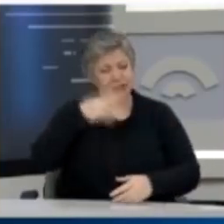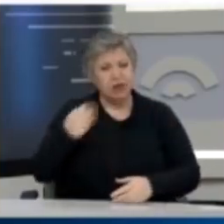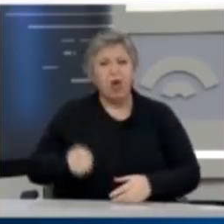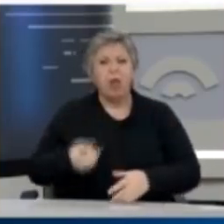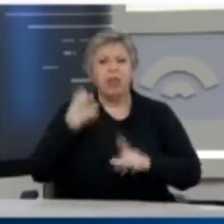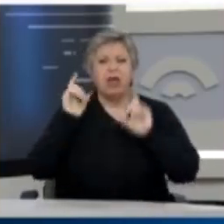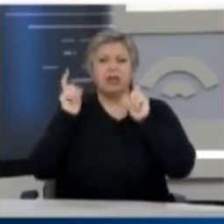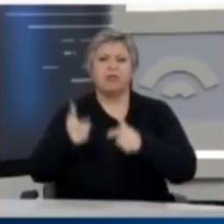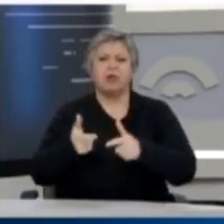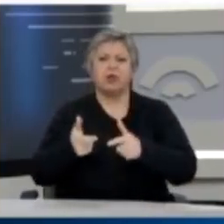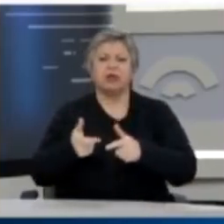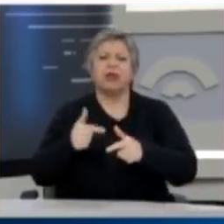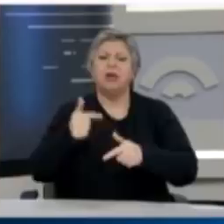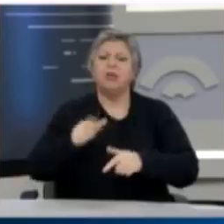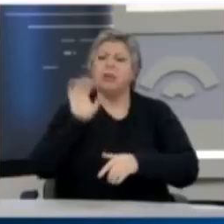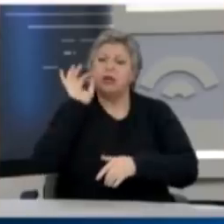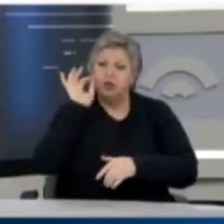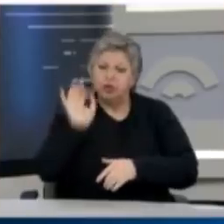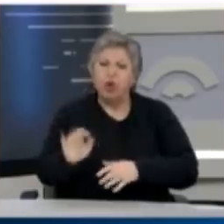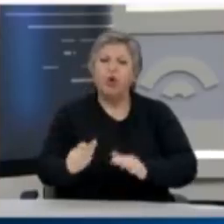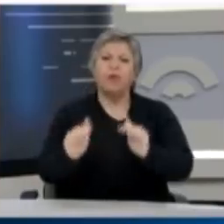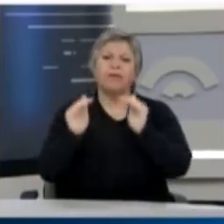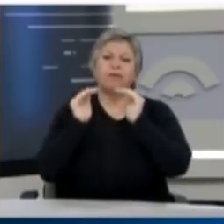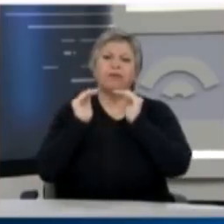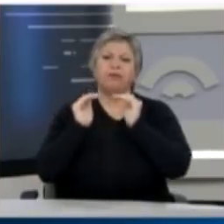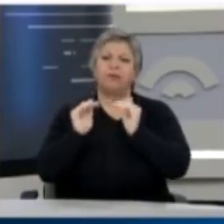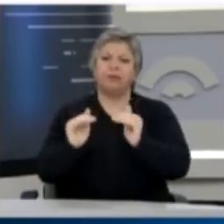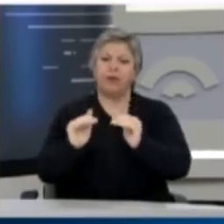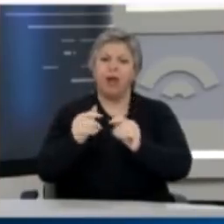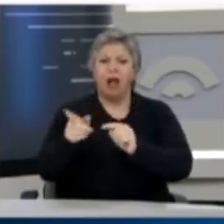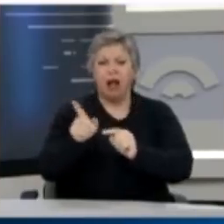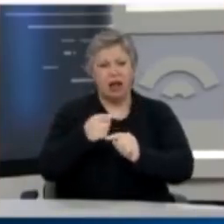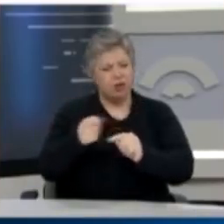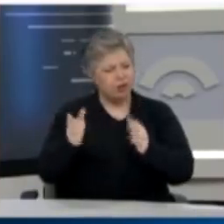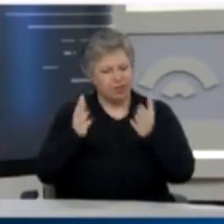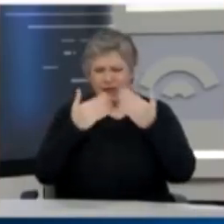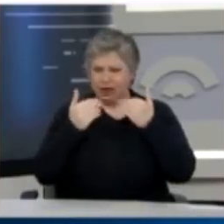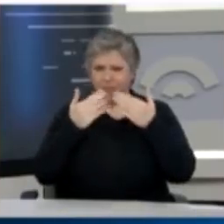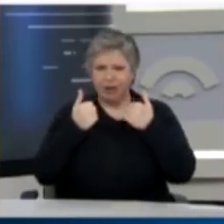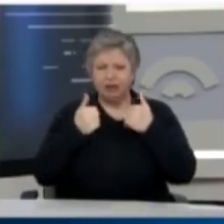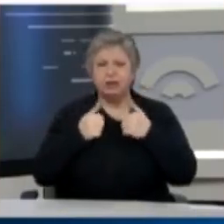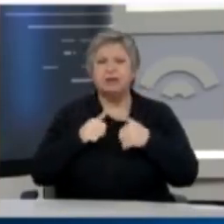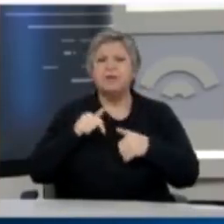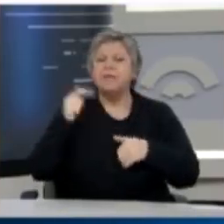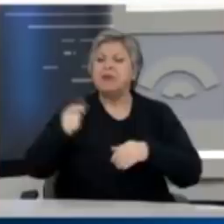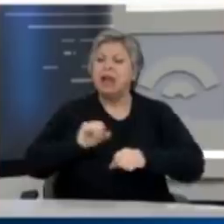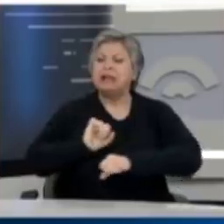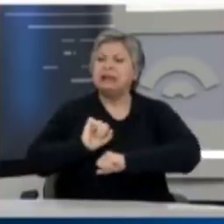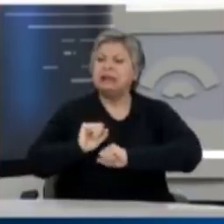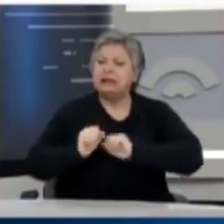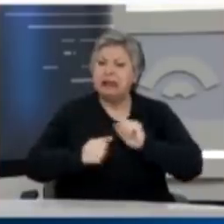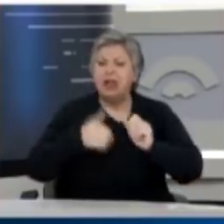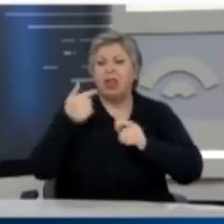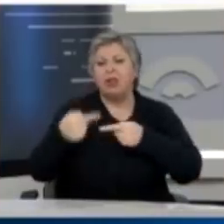Δημοκρατία. Και οι δύο υπηρετείτε τον ίδιο στόχο. Και ό,τι και να κάνετε, όσους καυγάδες